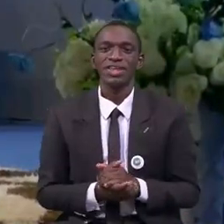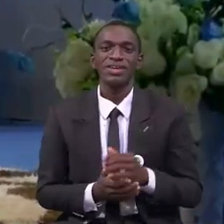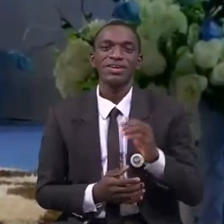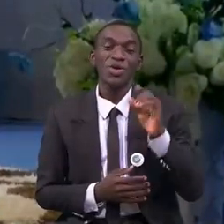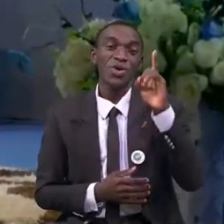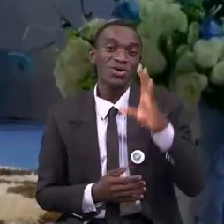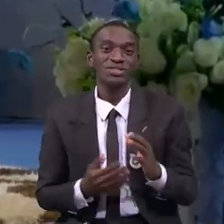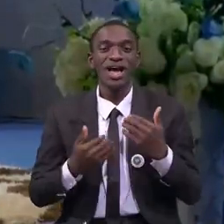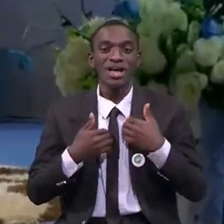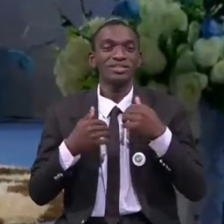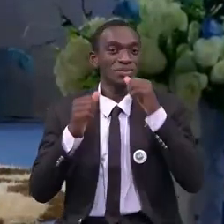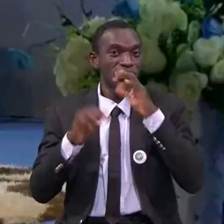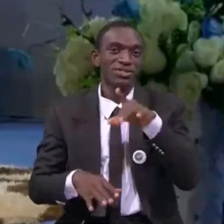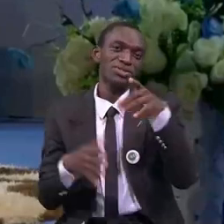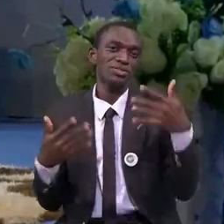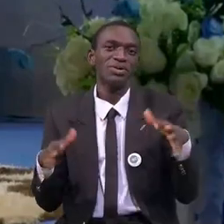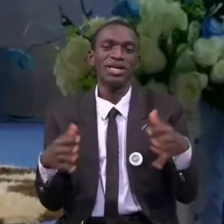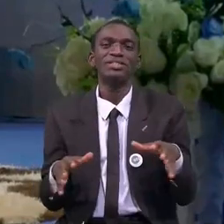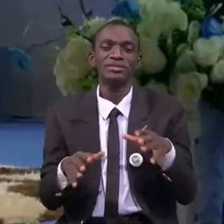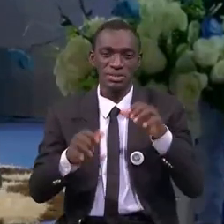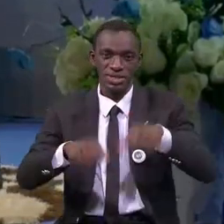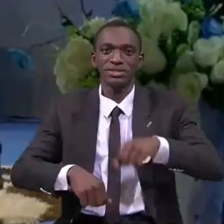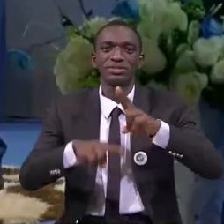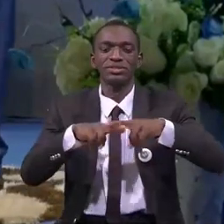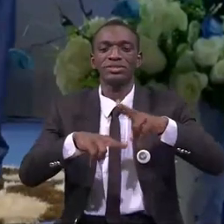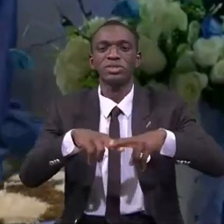prions Dieu vous a déjà béni